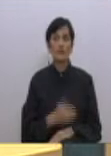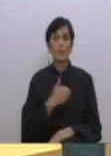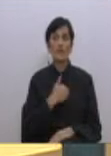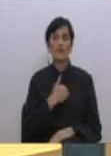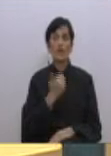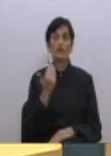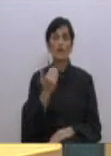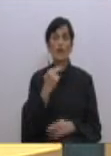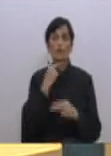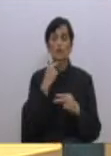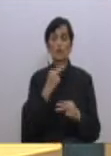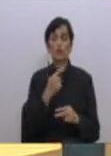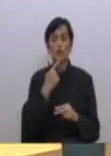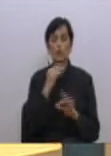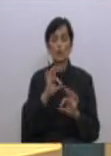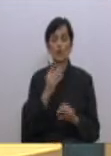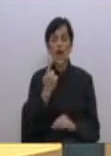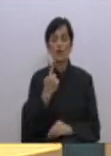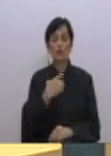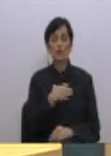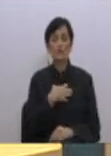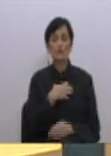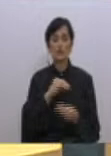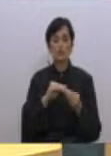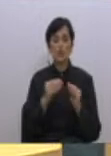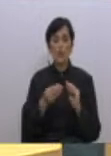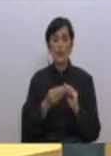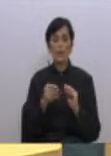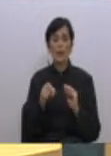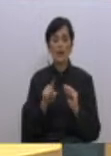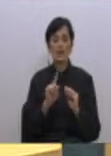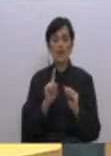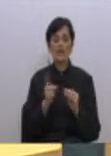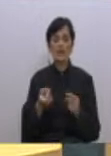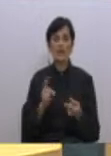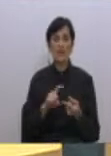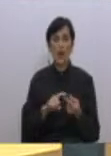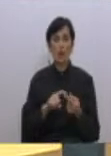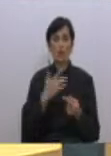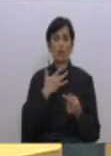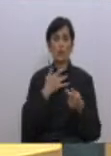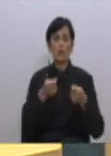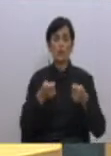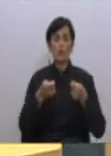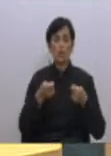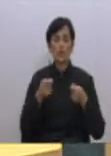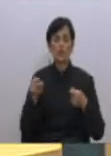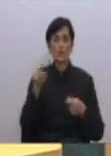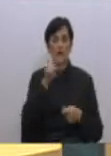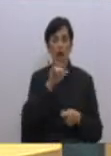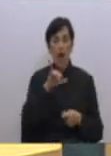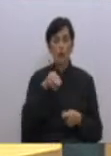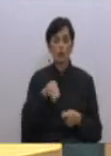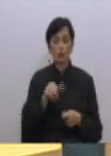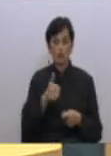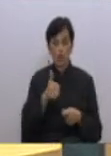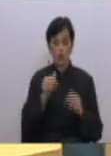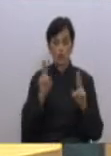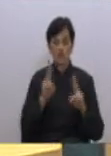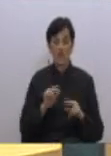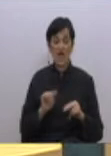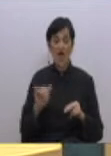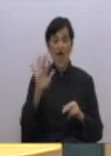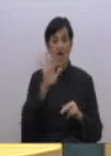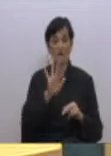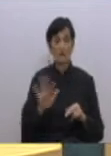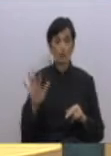Mindat cu încurat găbă ca o mahilu că de vert nușorovan ca moțiu azerați, dacă aș rebulia municipalitate bis auditepta. Rocurt se simate Europol